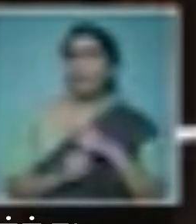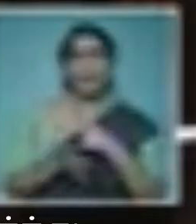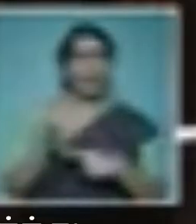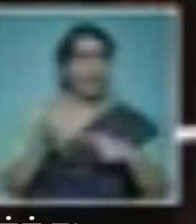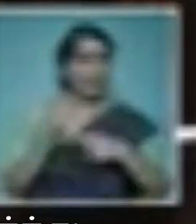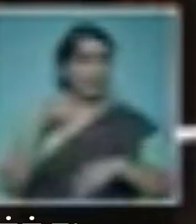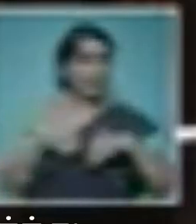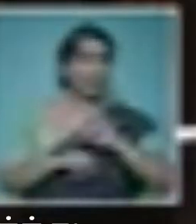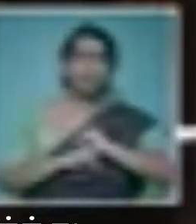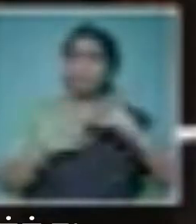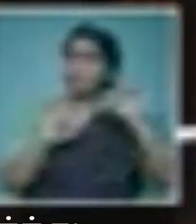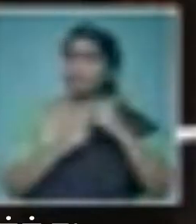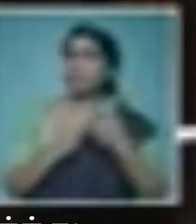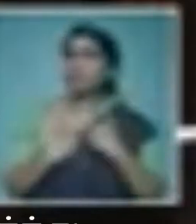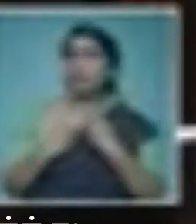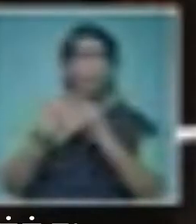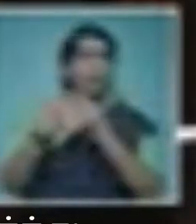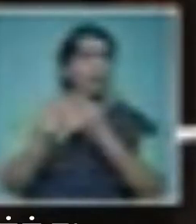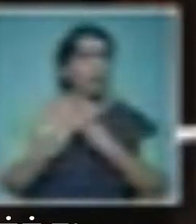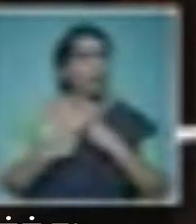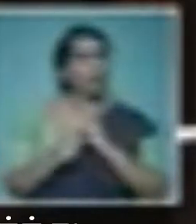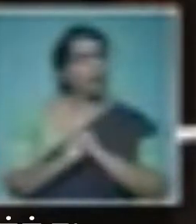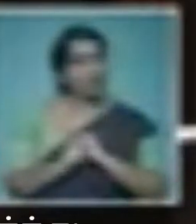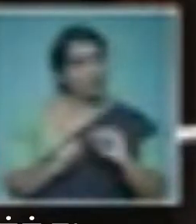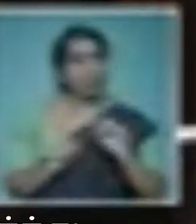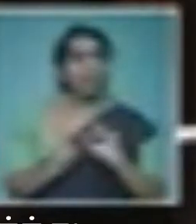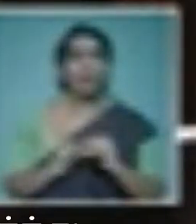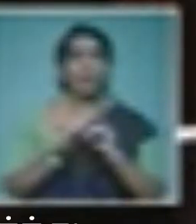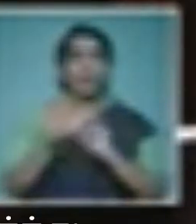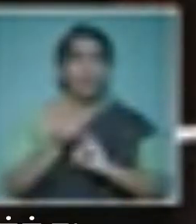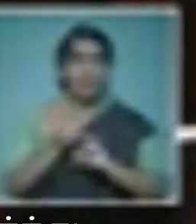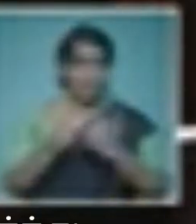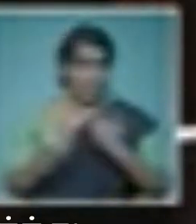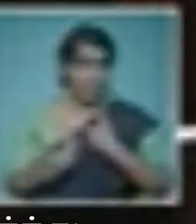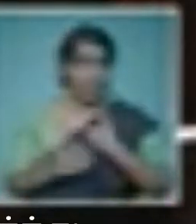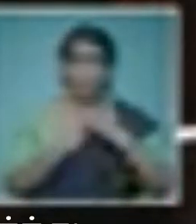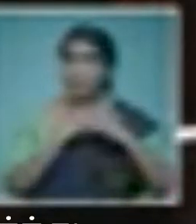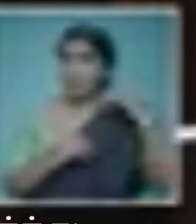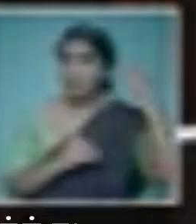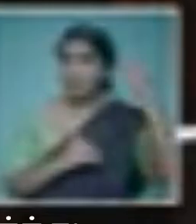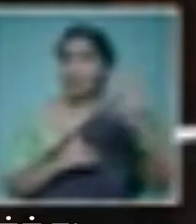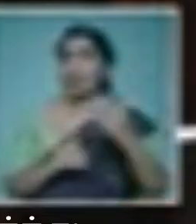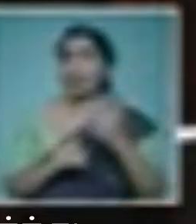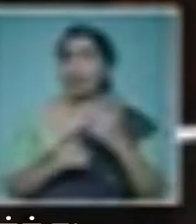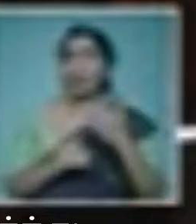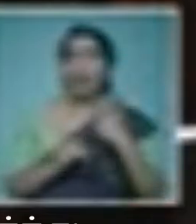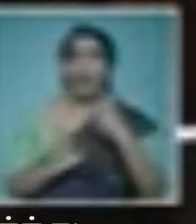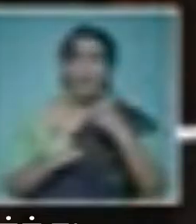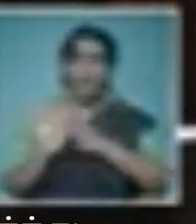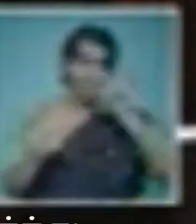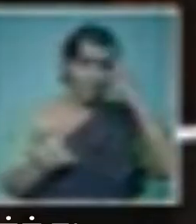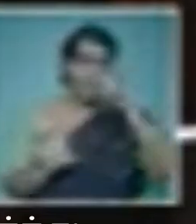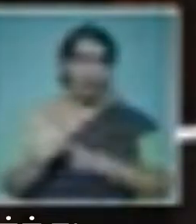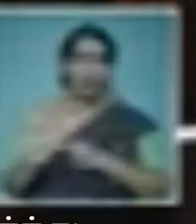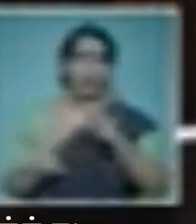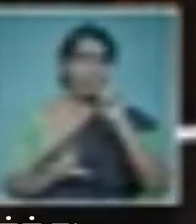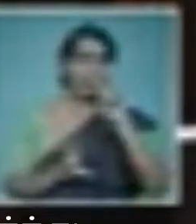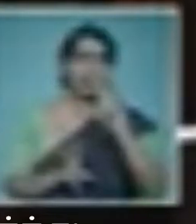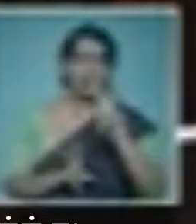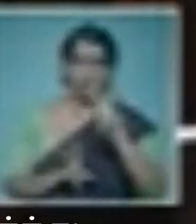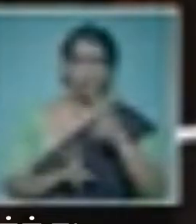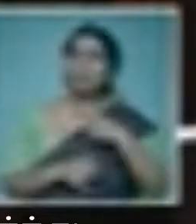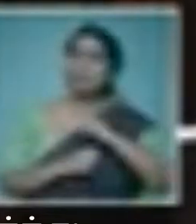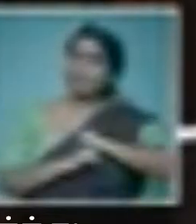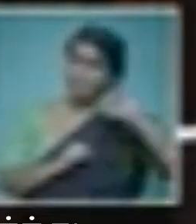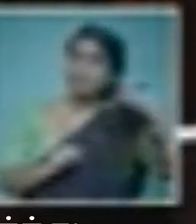மறக்கப்பட்டால் சாணக்கியன் எதிர்கால எதிர்வரும் காலங்களிலே எனக்கு 32 வயது என்னுடைய அரசியல் காலப்பகுதியில் இந்த போராட்டத்தை முன்னெடுக்கிறது போல சாணக்கியன்